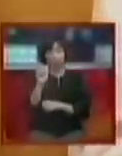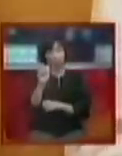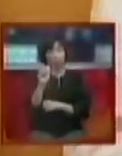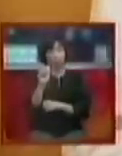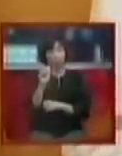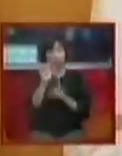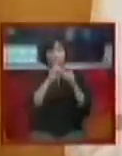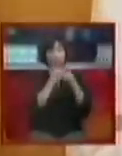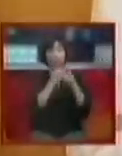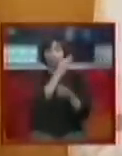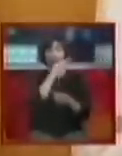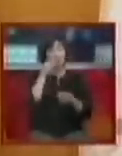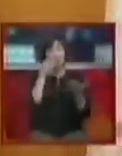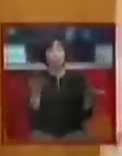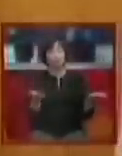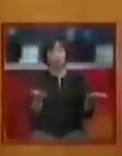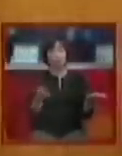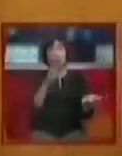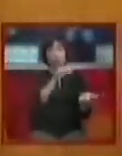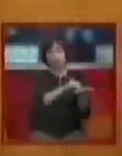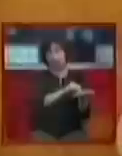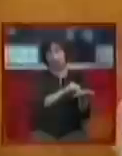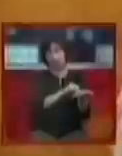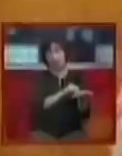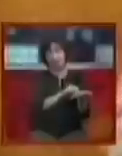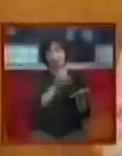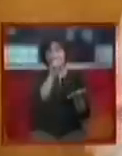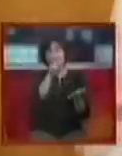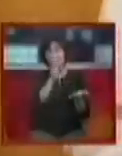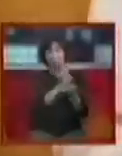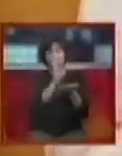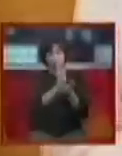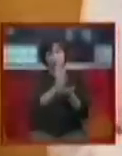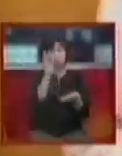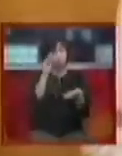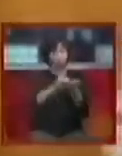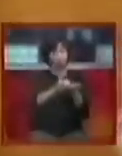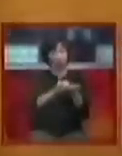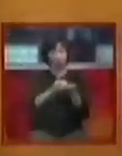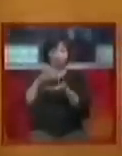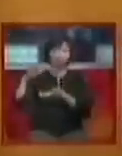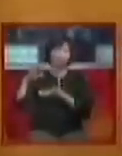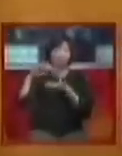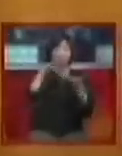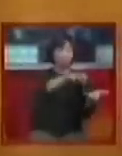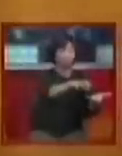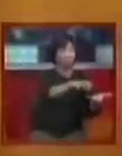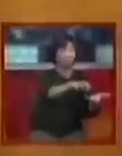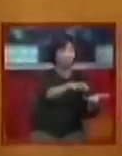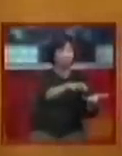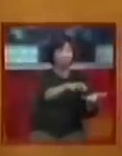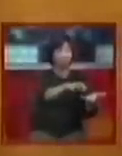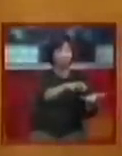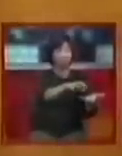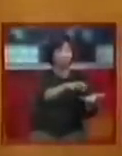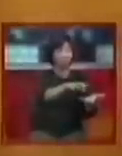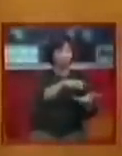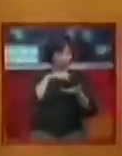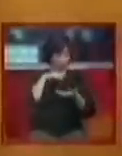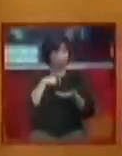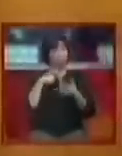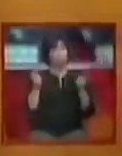utang ng NFA. 12 billion pesos ang minana nilang utang. Ang ipinamana naman nila sa atin,